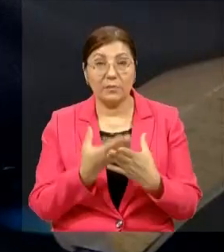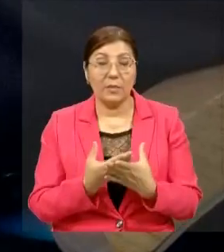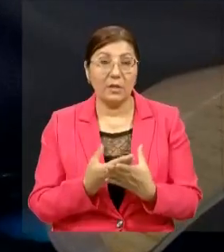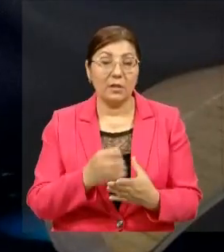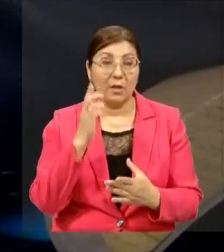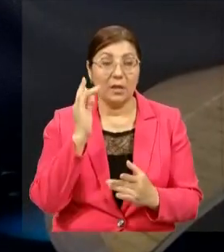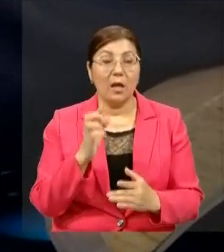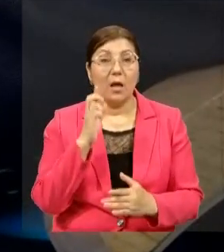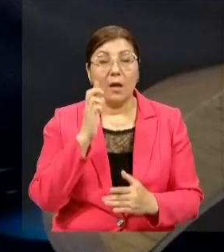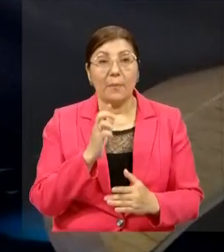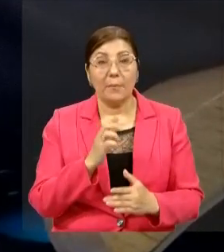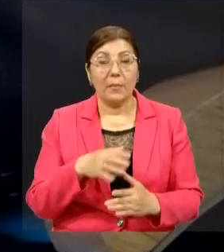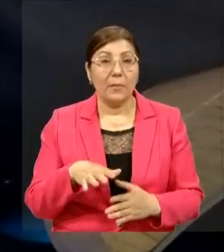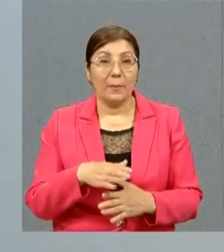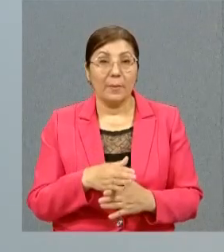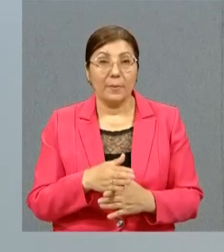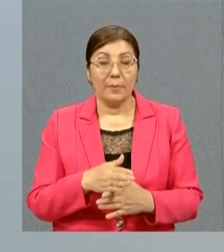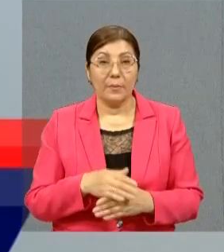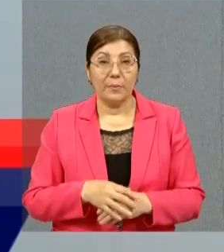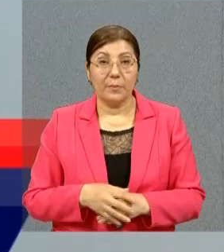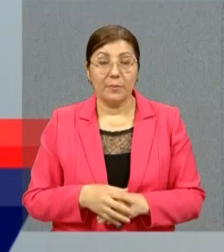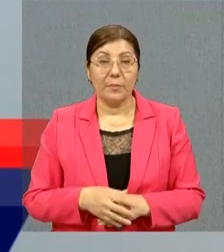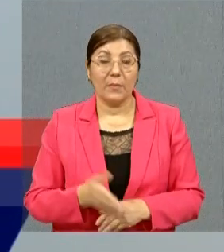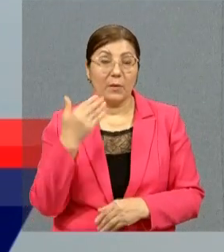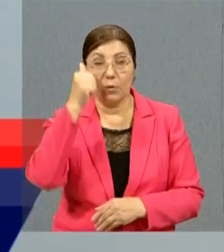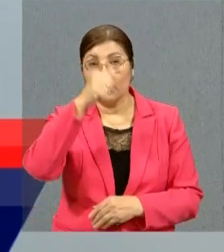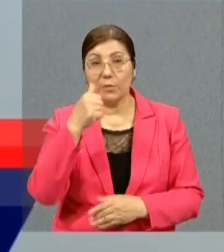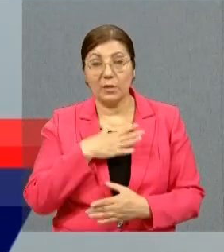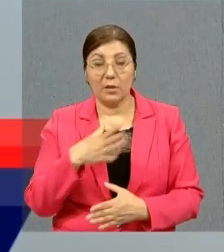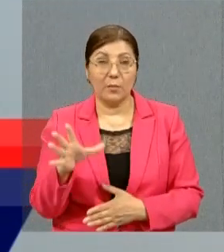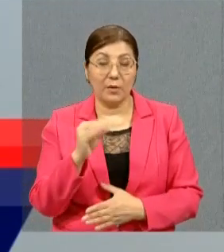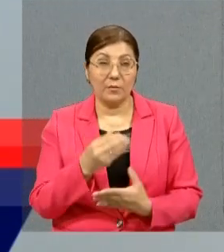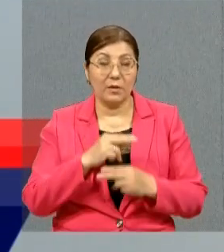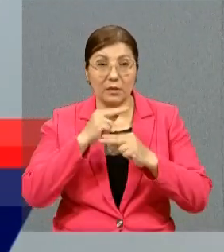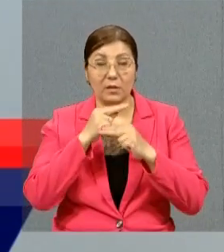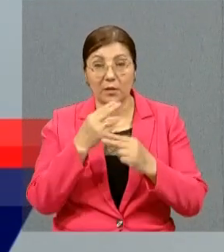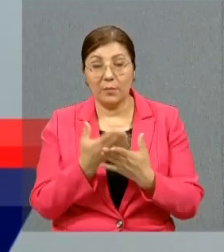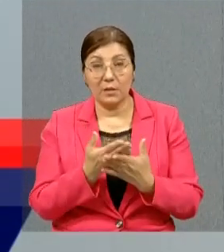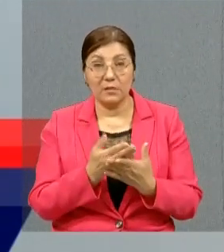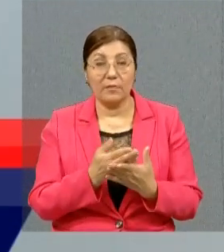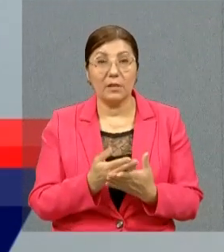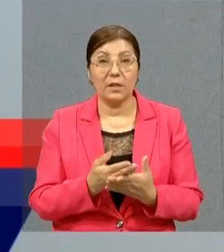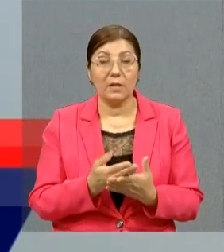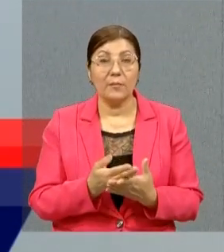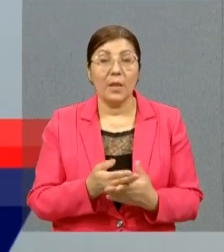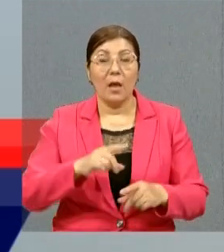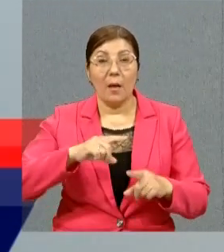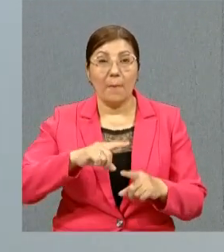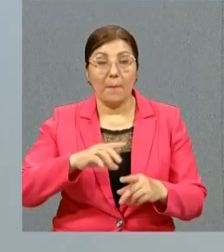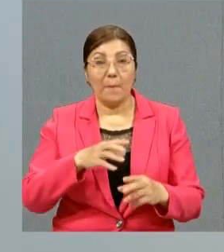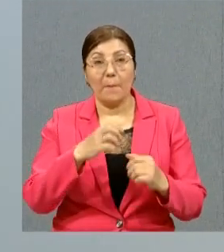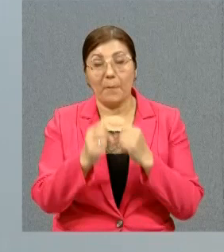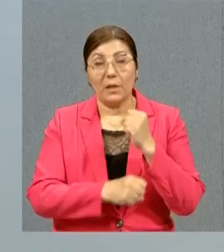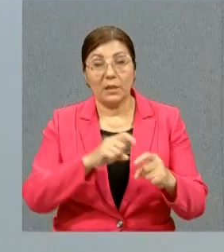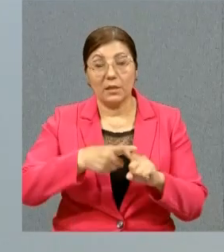созданы необходимые условия для студентов с прошлого года мы взяли во внимание состояние материально-технической базы и